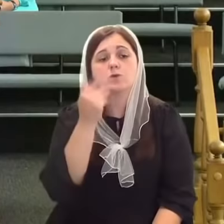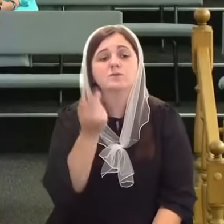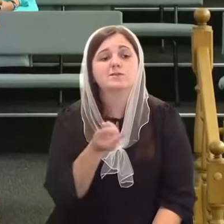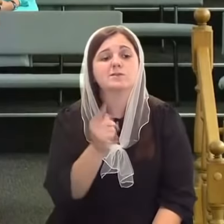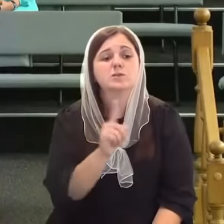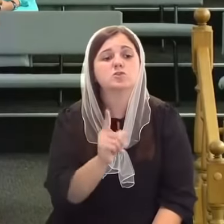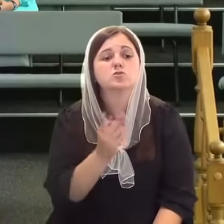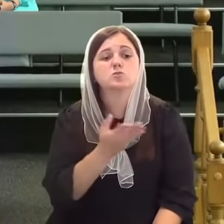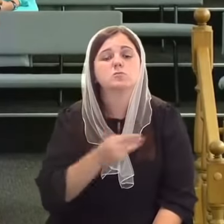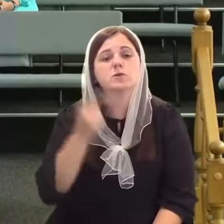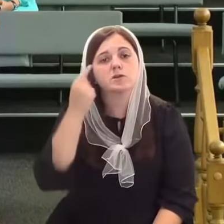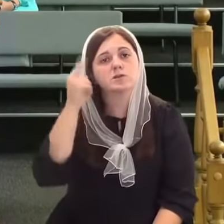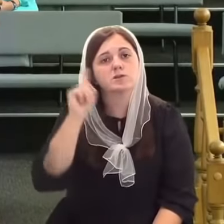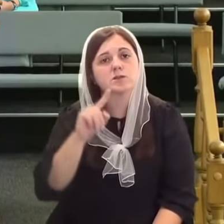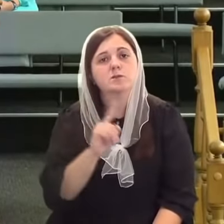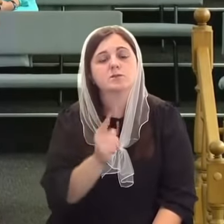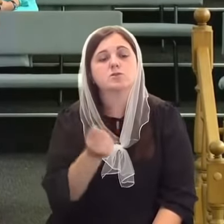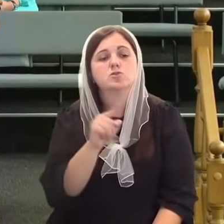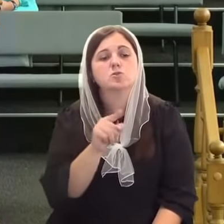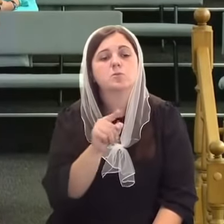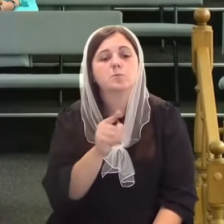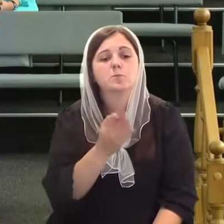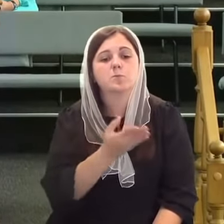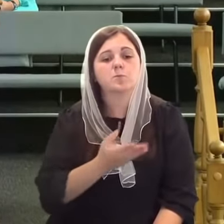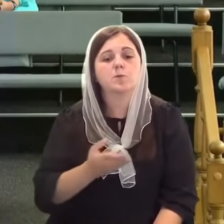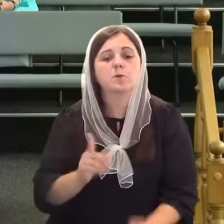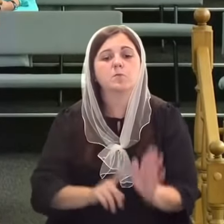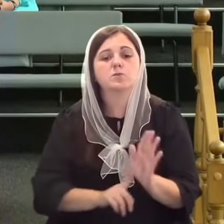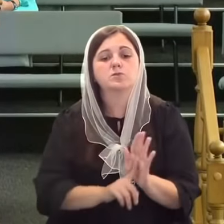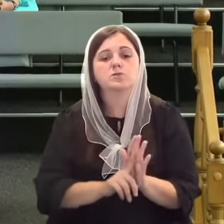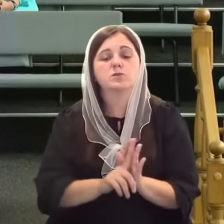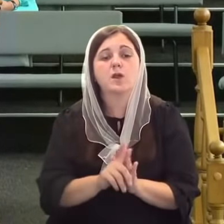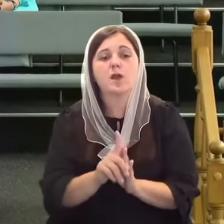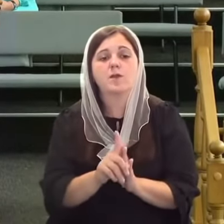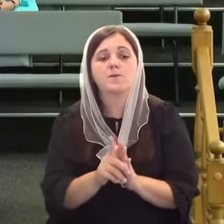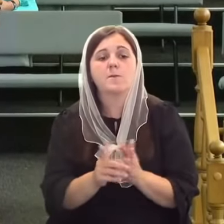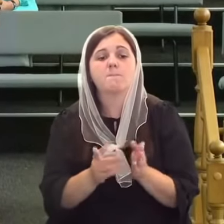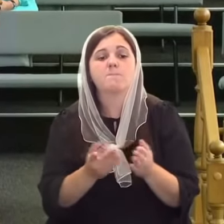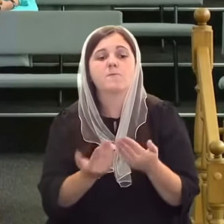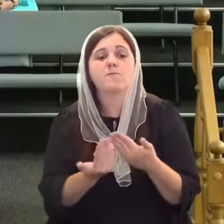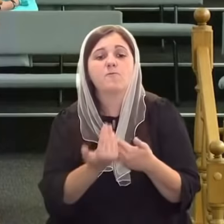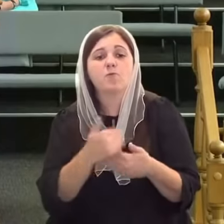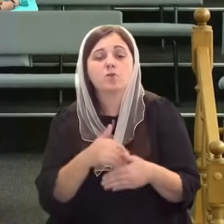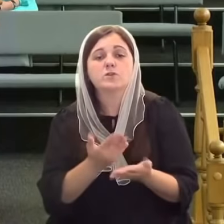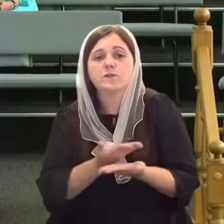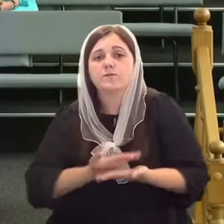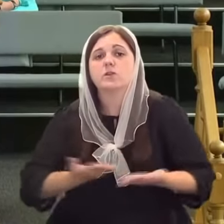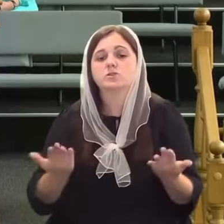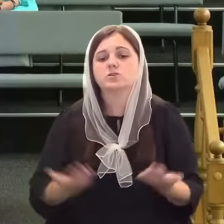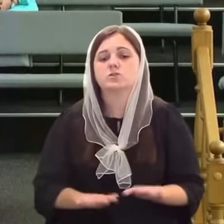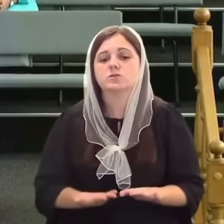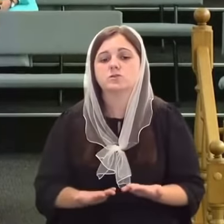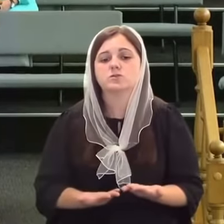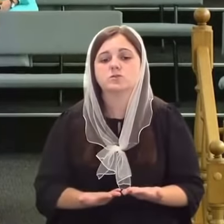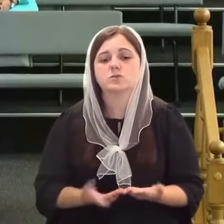знаем, то, что мы считаем, оно начинает приходить в нашу жизнь, чтобы